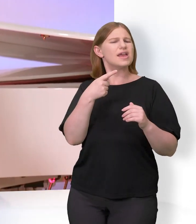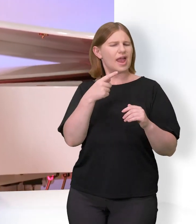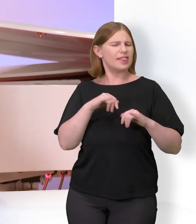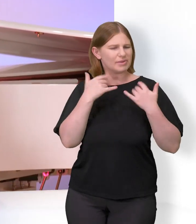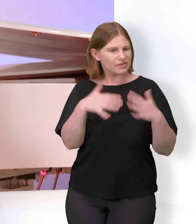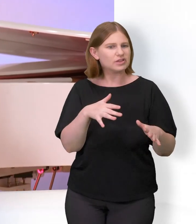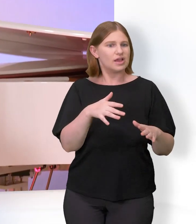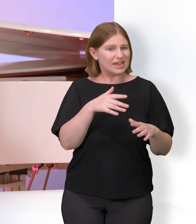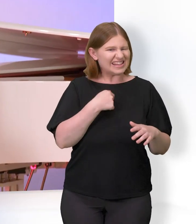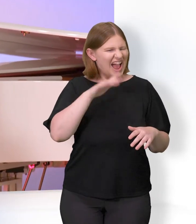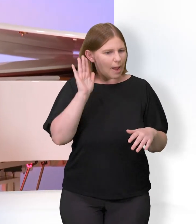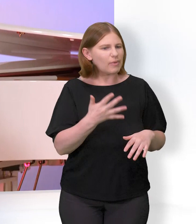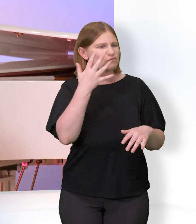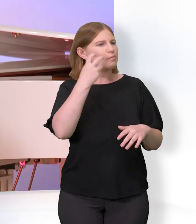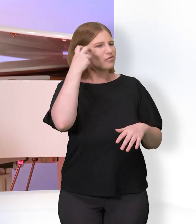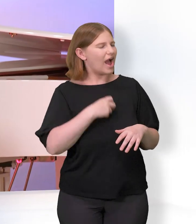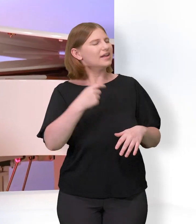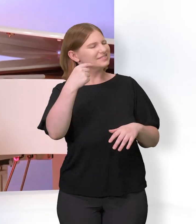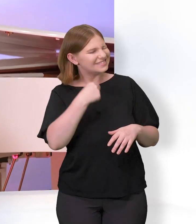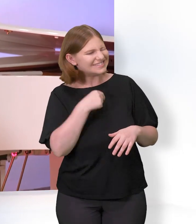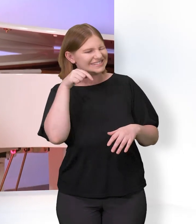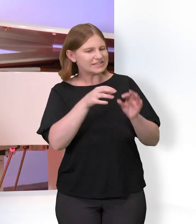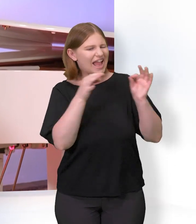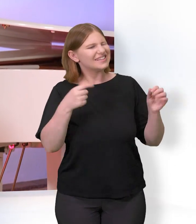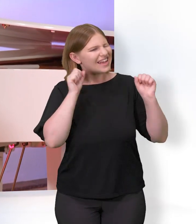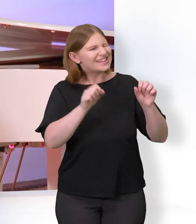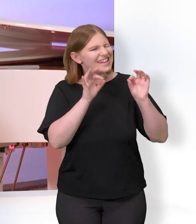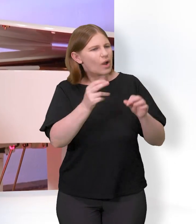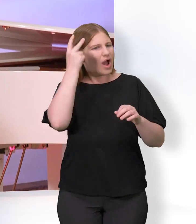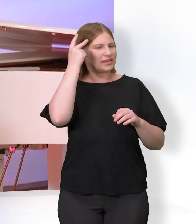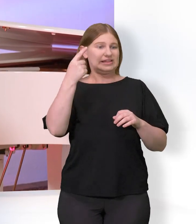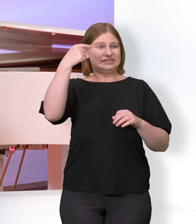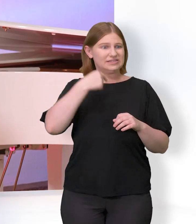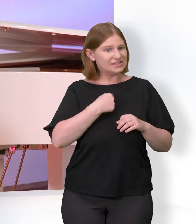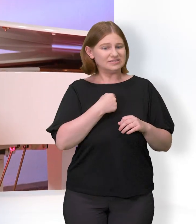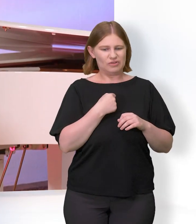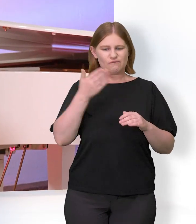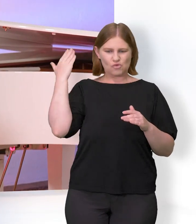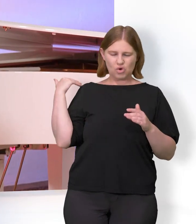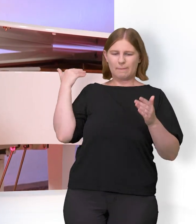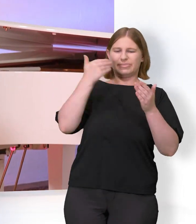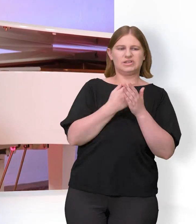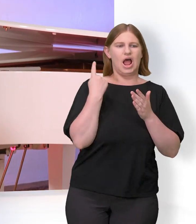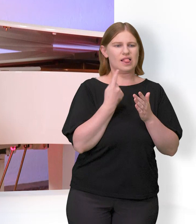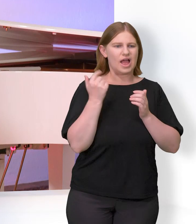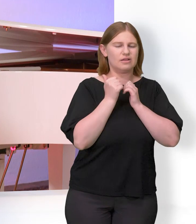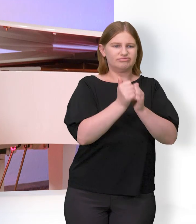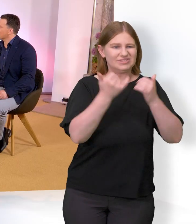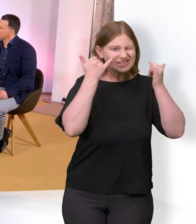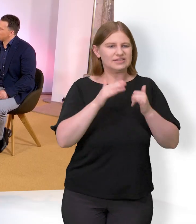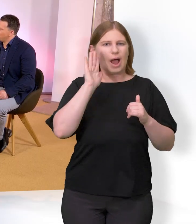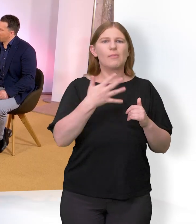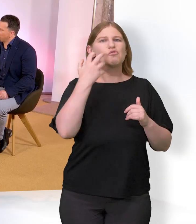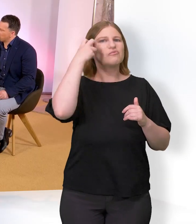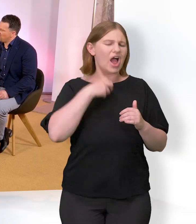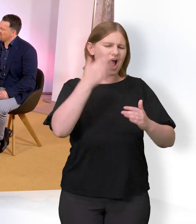5. Lebensjahr an, sage ich dir, Johannes, seit dem Tag, ich kann mich genau erinnern, gehe ich nicht mehr alleine durch die Welt. Und du hast letztes Mal schon von